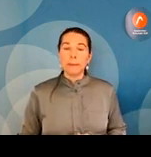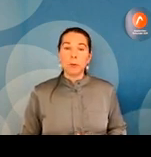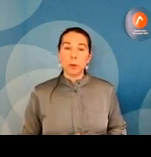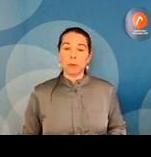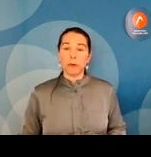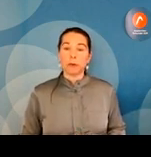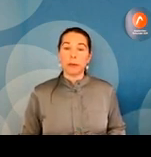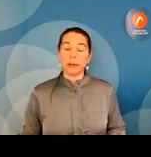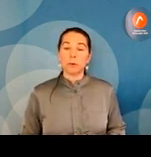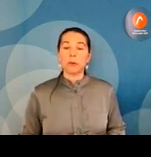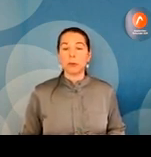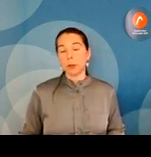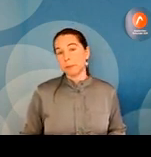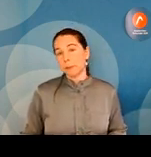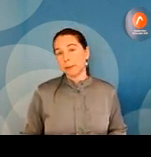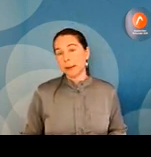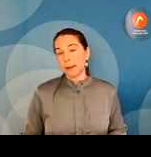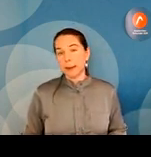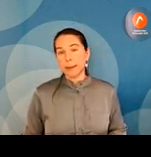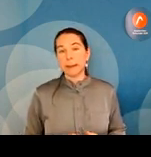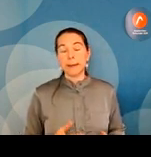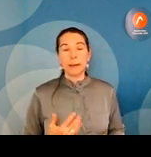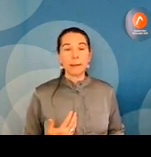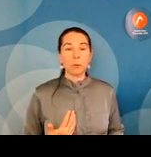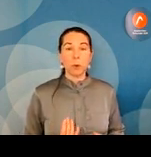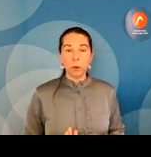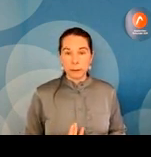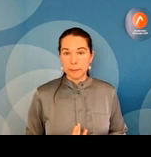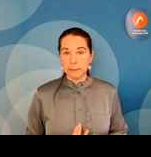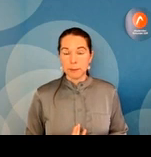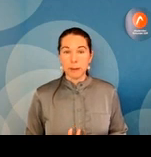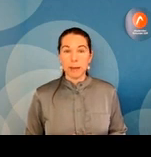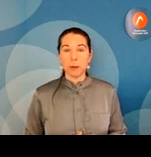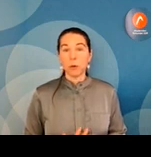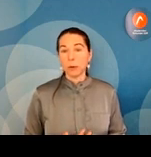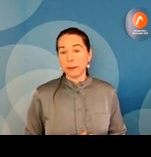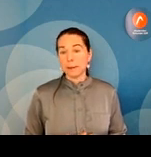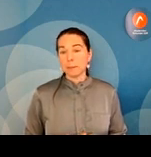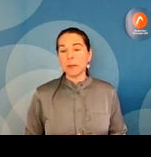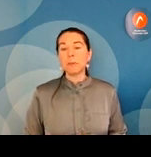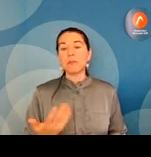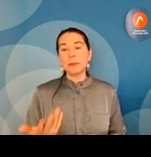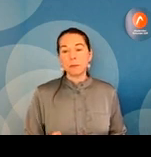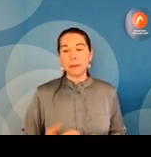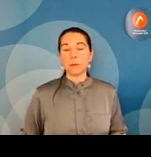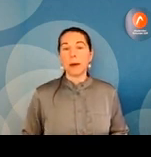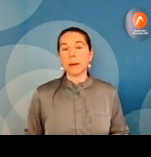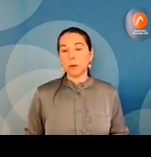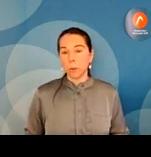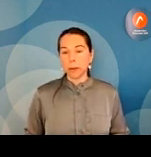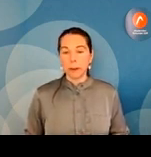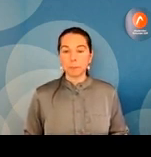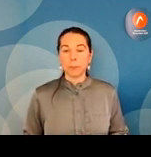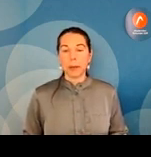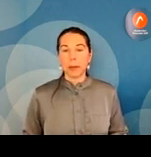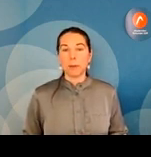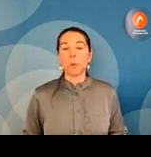inte jättemycket forskning och kunskapssammanställningar när det handlar om åldersdiskriminering och ålderism. Men det finns viss, och